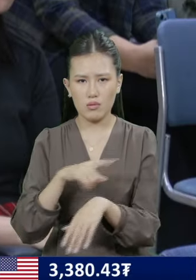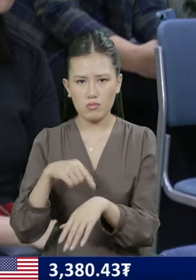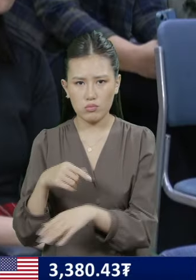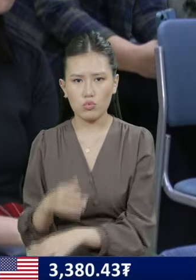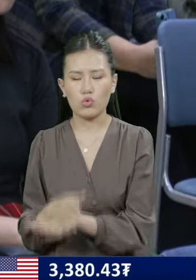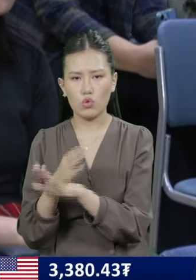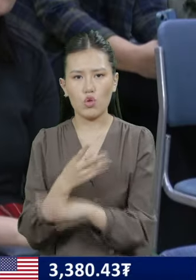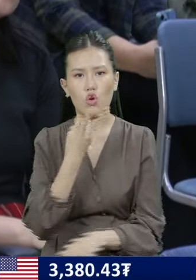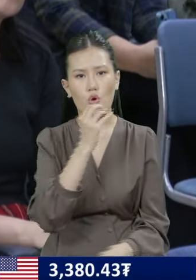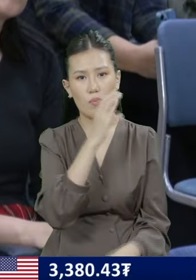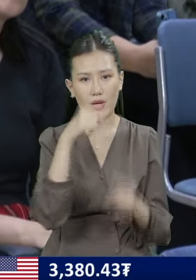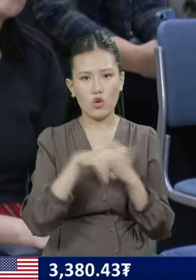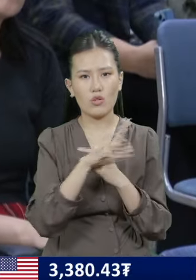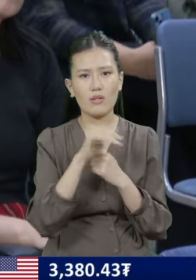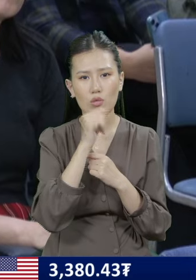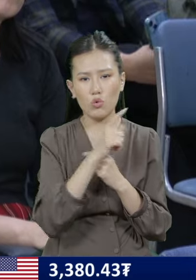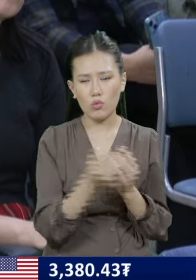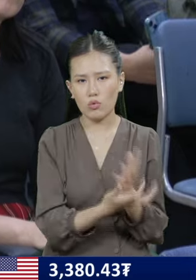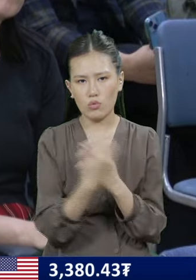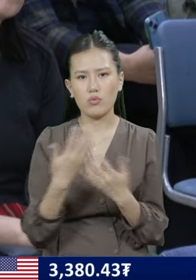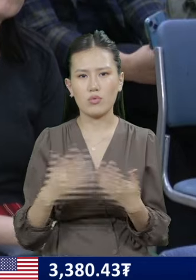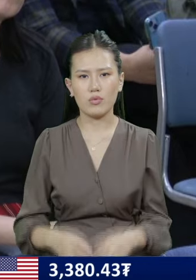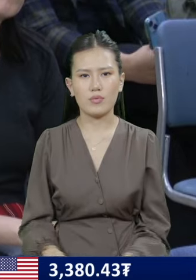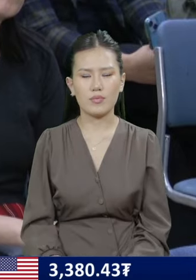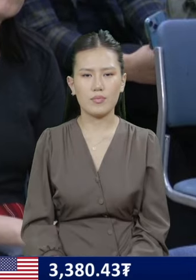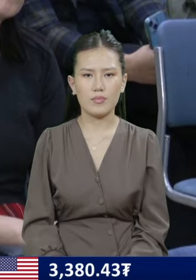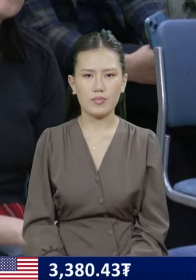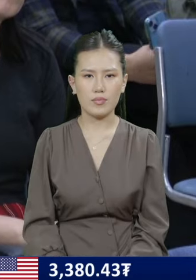хамрагдсан байна. Энд бол ерөнхий таймлайн бол харагдаж